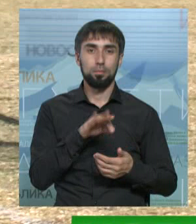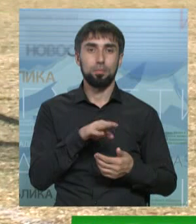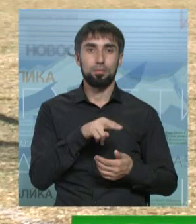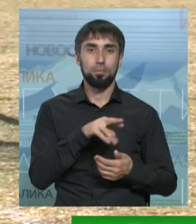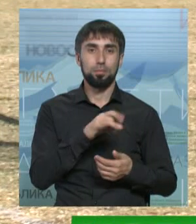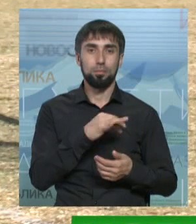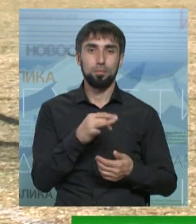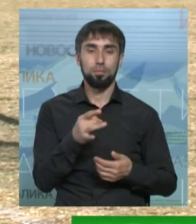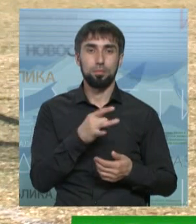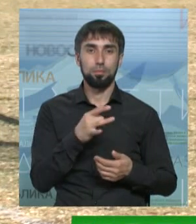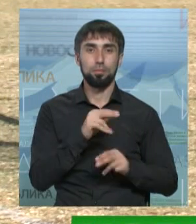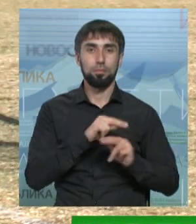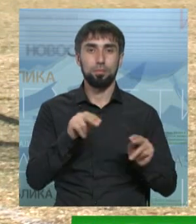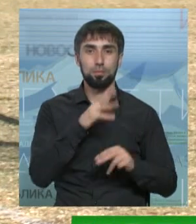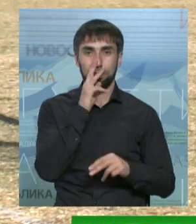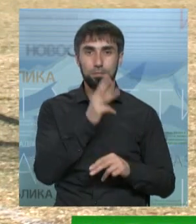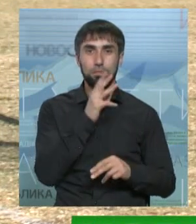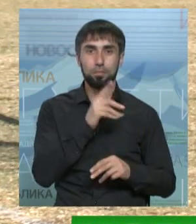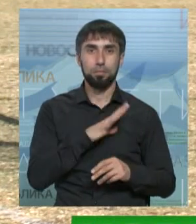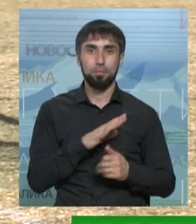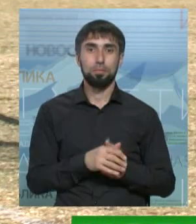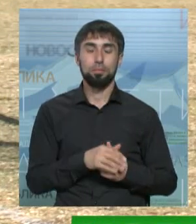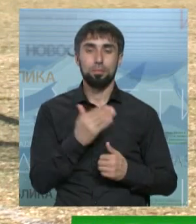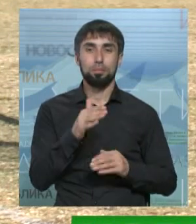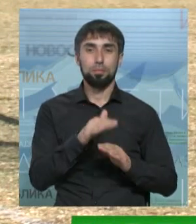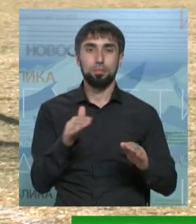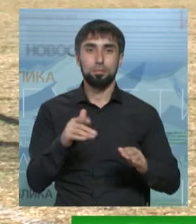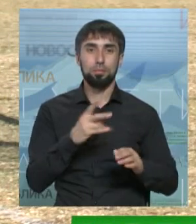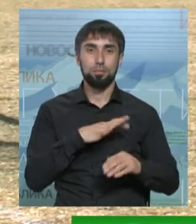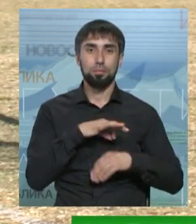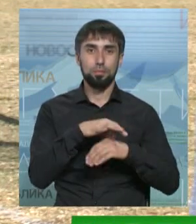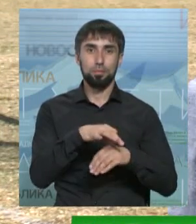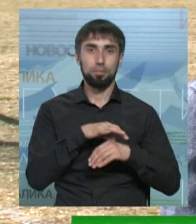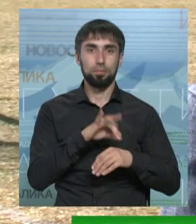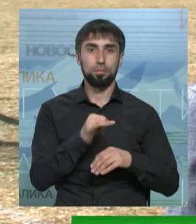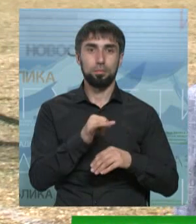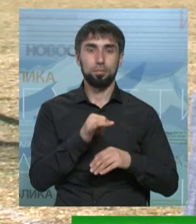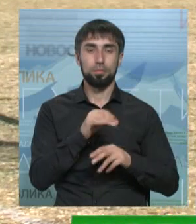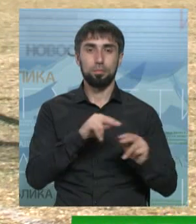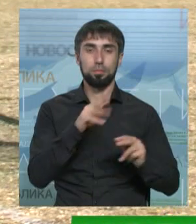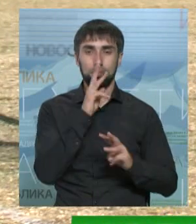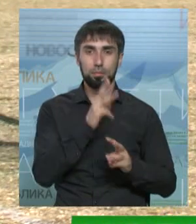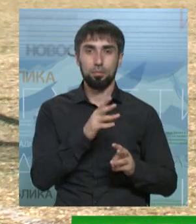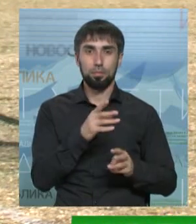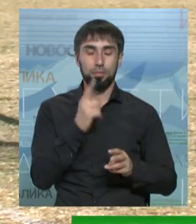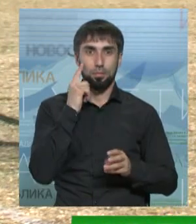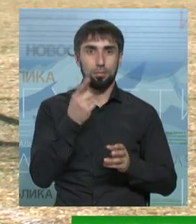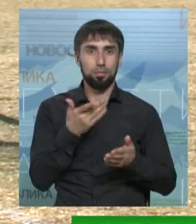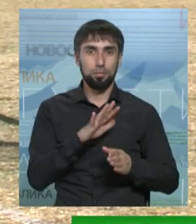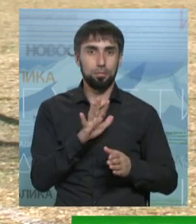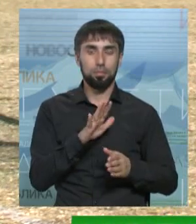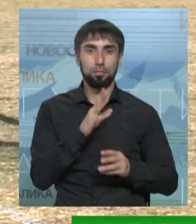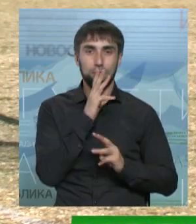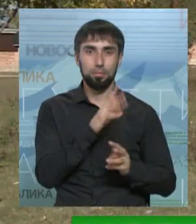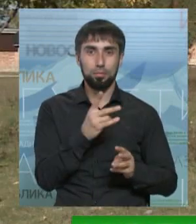пригородного района тренера, зарплату ход должен. Ах, я бережу, да, я кулу, мы дети тренера, зарплату должен, что дух обмундирования есть, бережу, да,